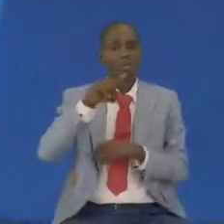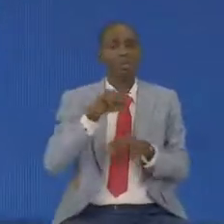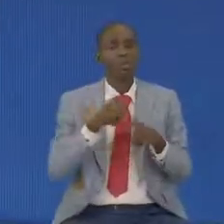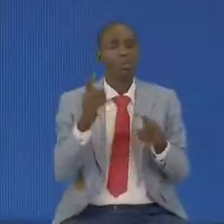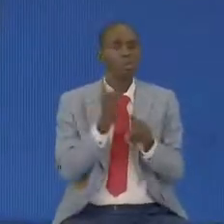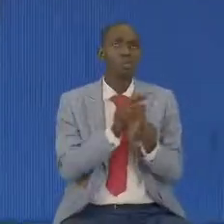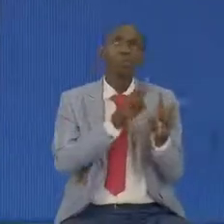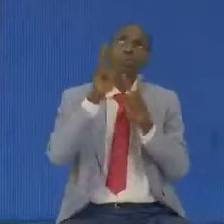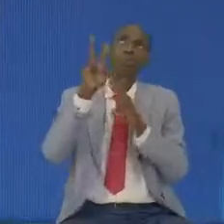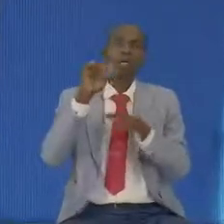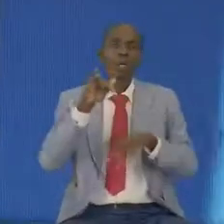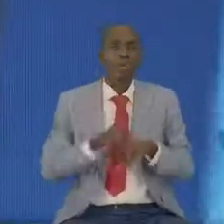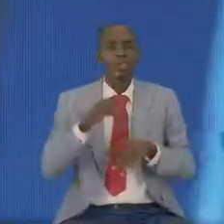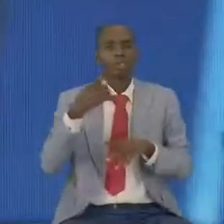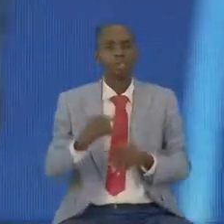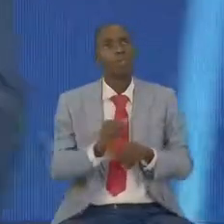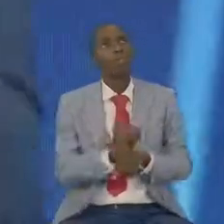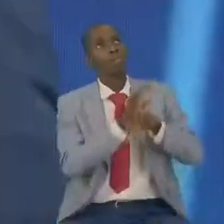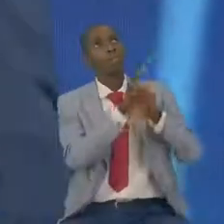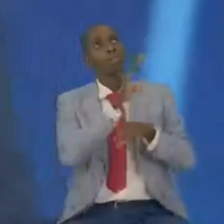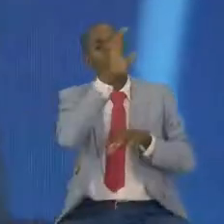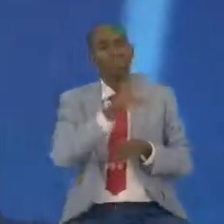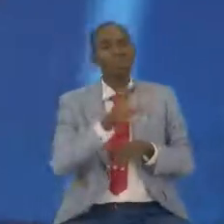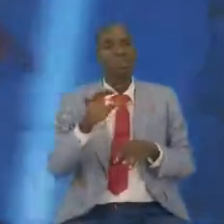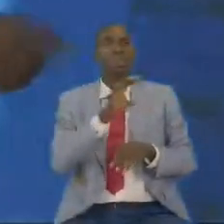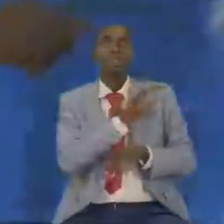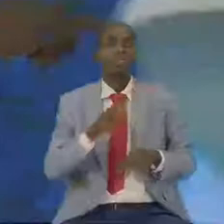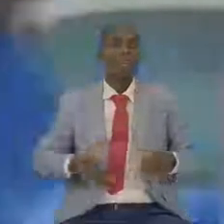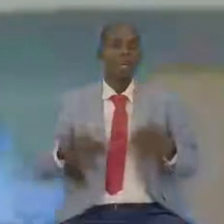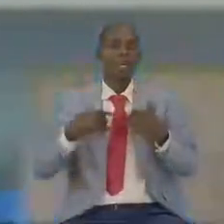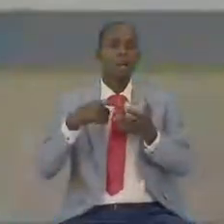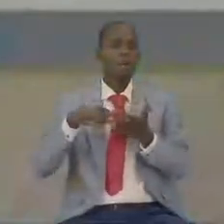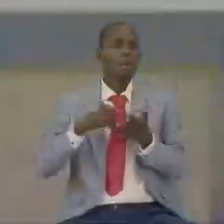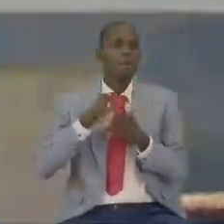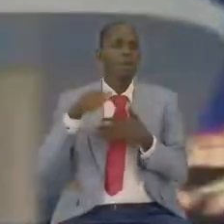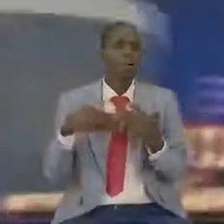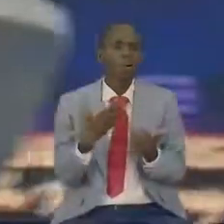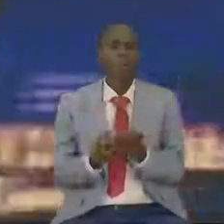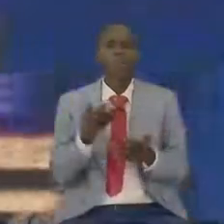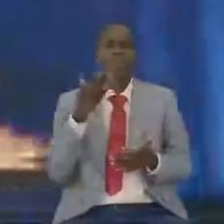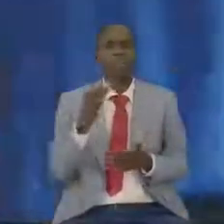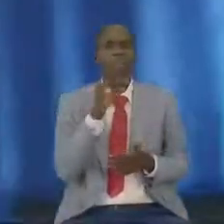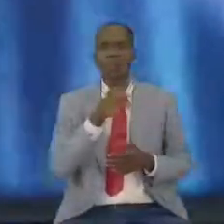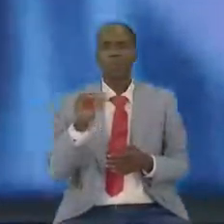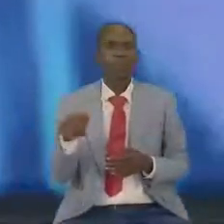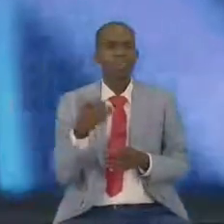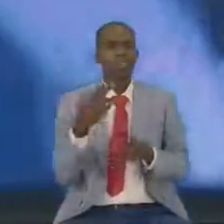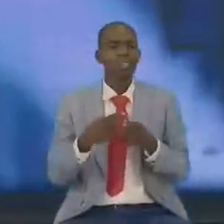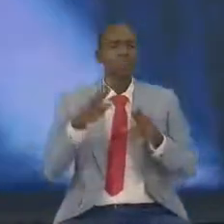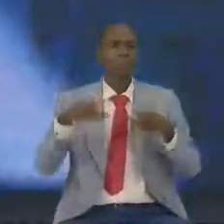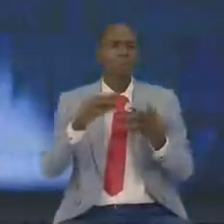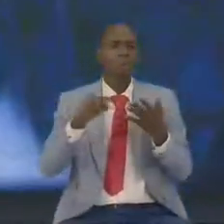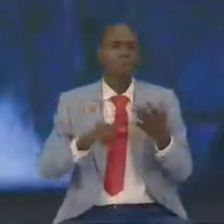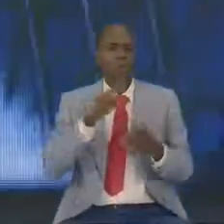Seigneur. Le calvaire a déjà tout payé. Et celui vers qui tu dois aller, il n'y a pas un autre nom qui nous a été donné par